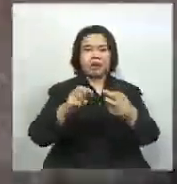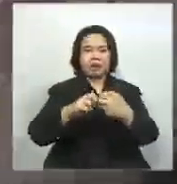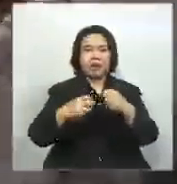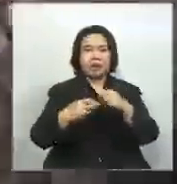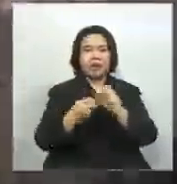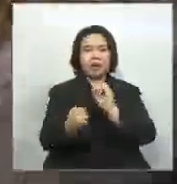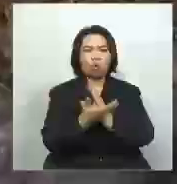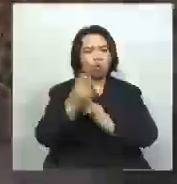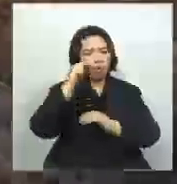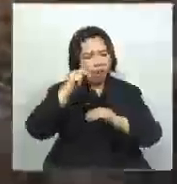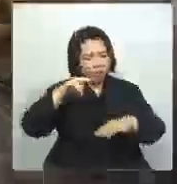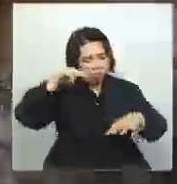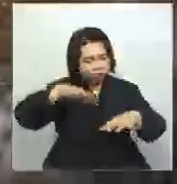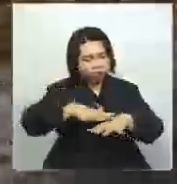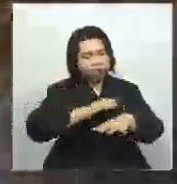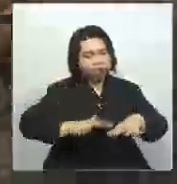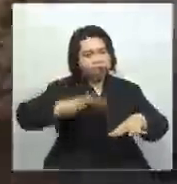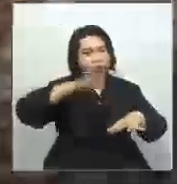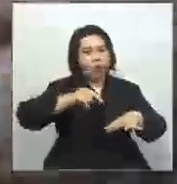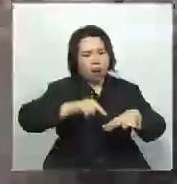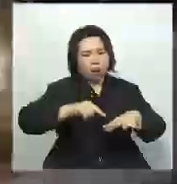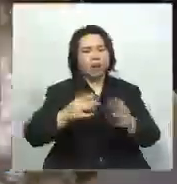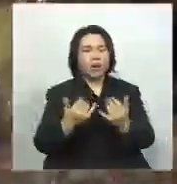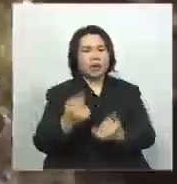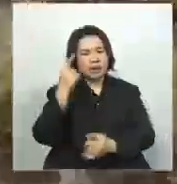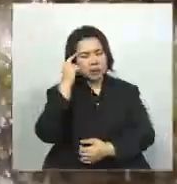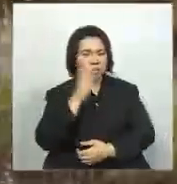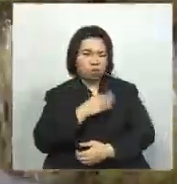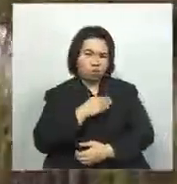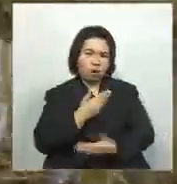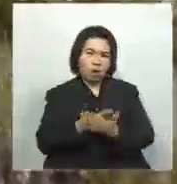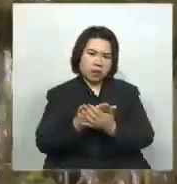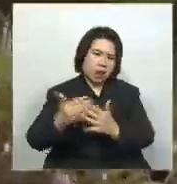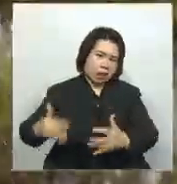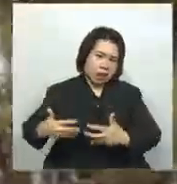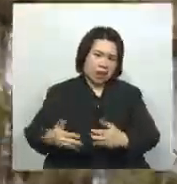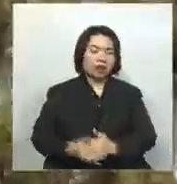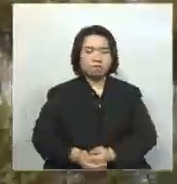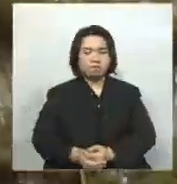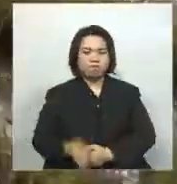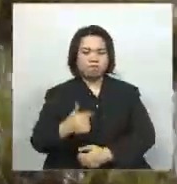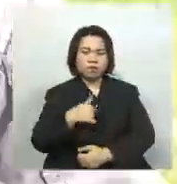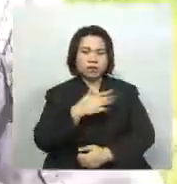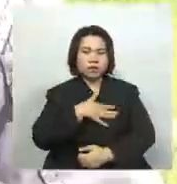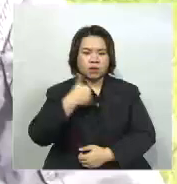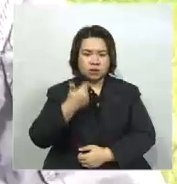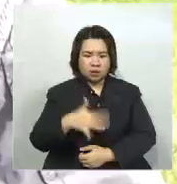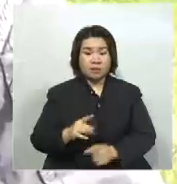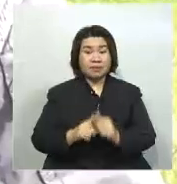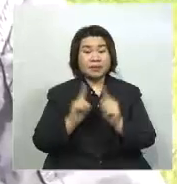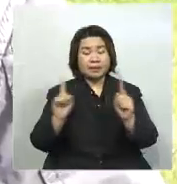สบปัญหากับน้ําท่วมนาเสียก่อนจึงรู้สึกกังวลเกี่ยวกับรายได ้รู้สึกไม่สบายใจเลยแต่พี่น้องชาวบ้